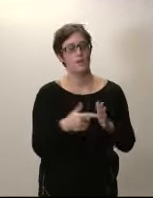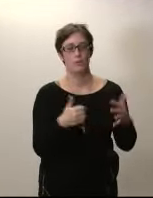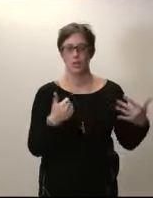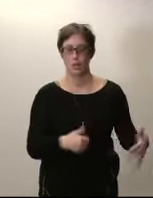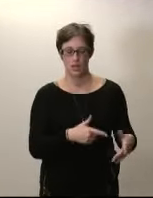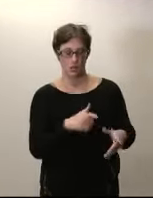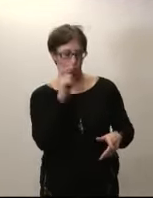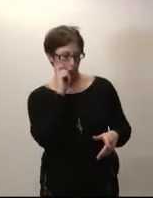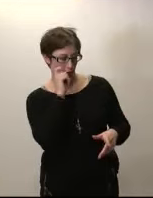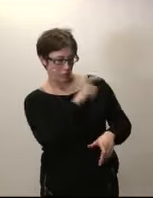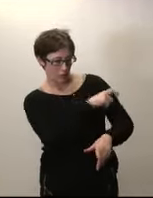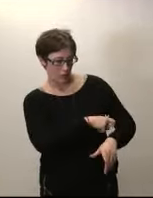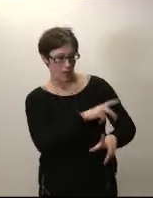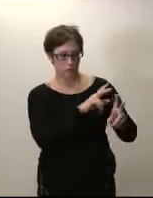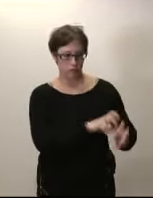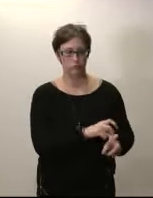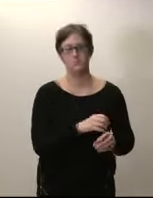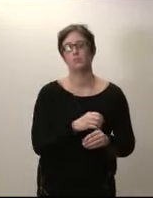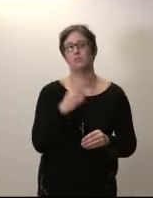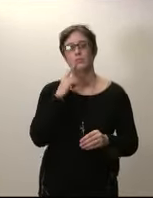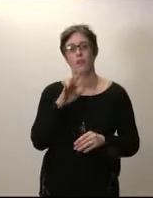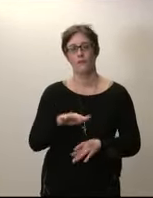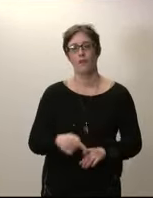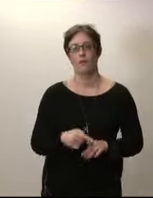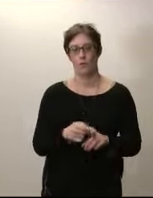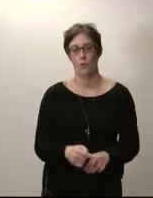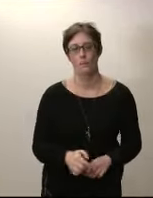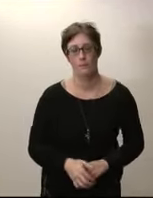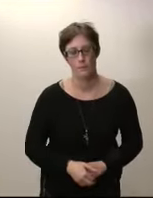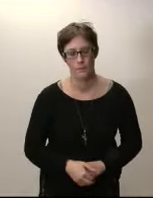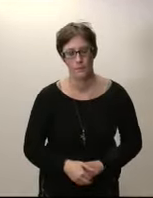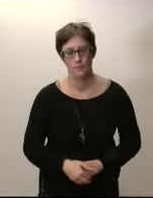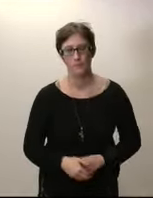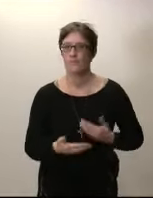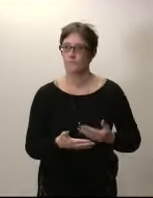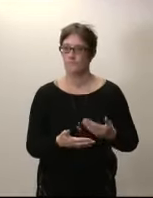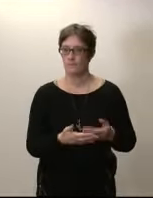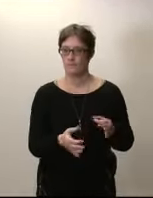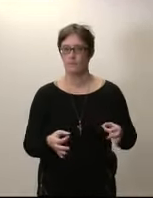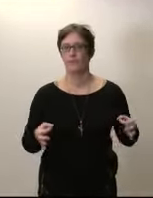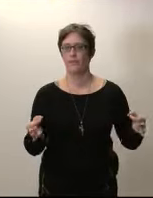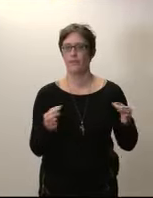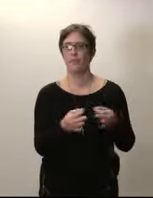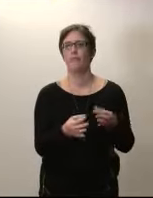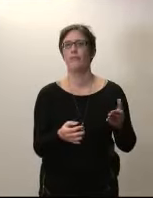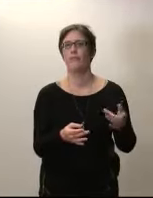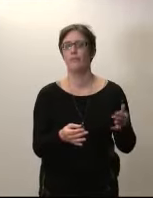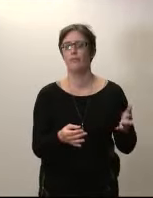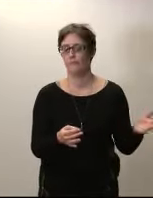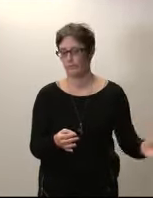tiens à rappeler que c'est l'opération sur laquelle va se construire, qui se trouve du